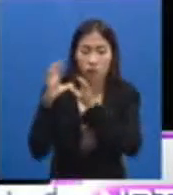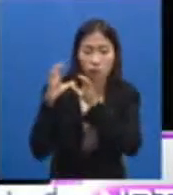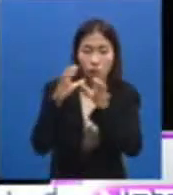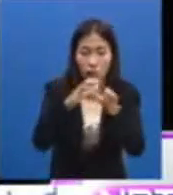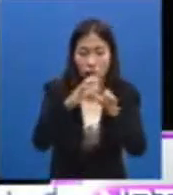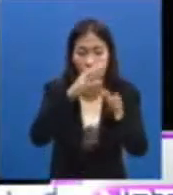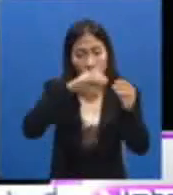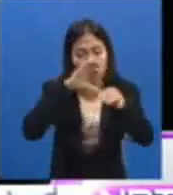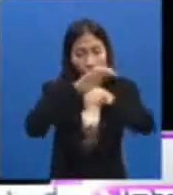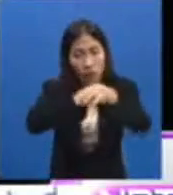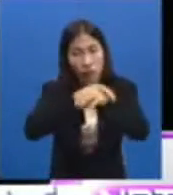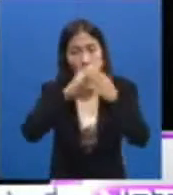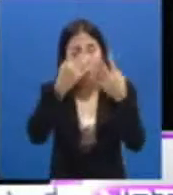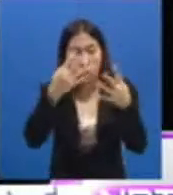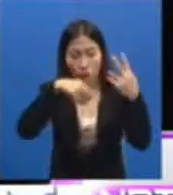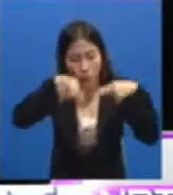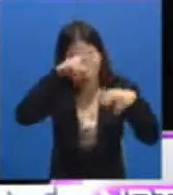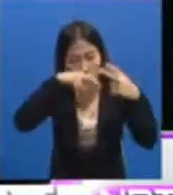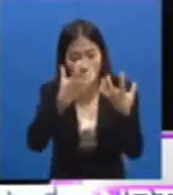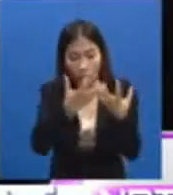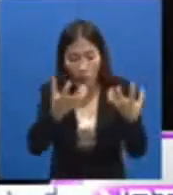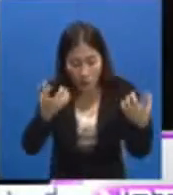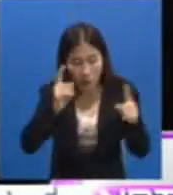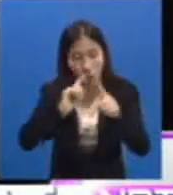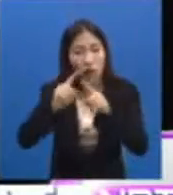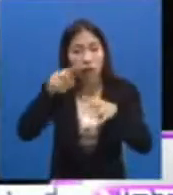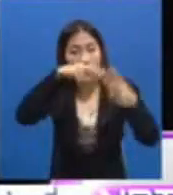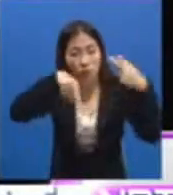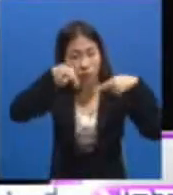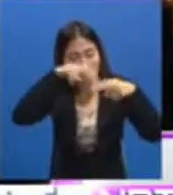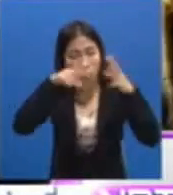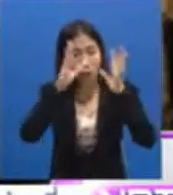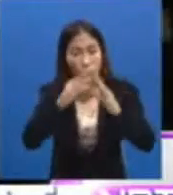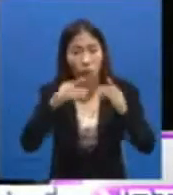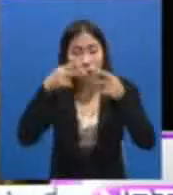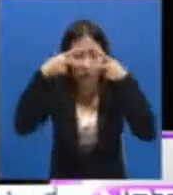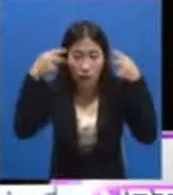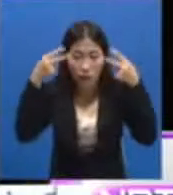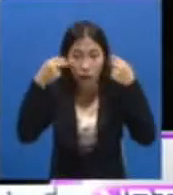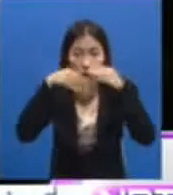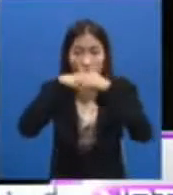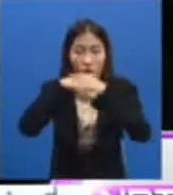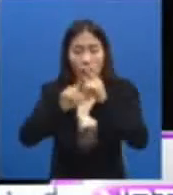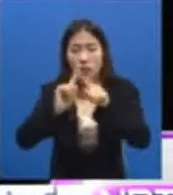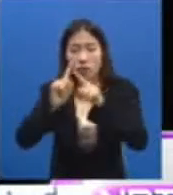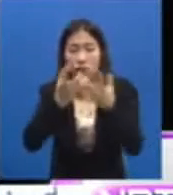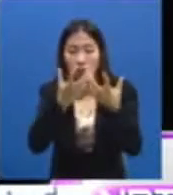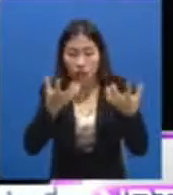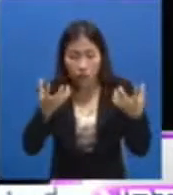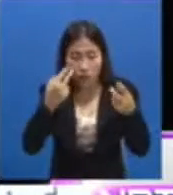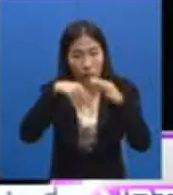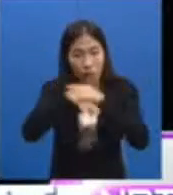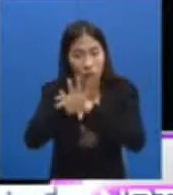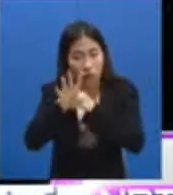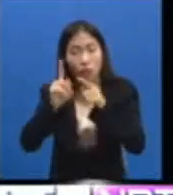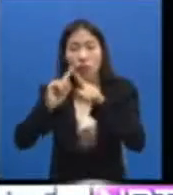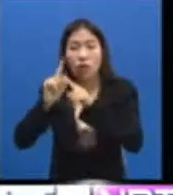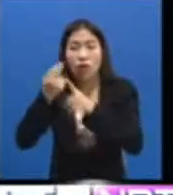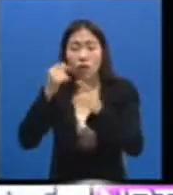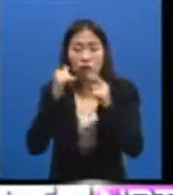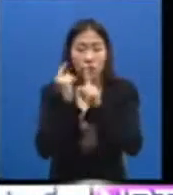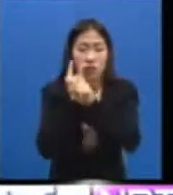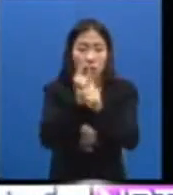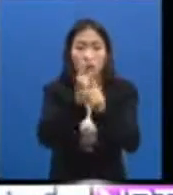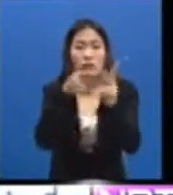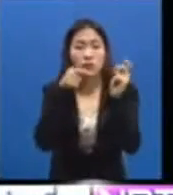103เข้าตรวจสอบถุงพลาสติกสีดำที่คนร้ายโยนทิ้งไว้ริมถนนทางหลวงสาย 222มุ่งหน้าไป